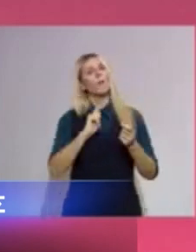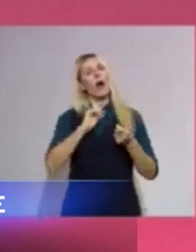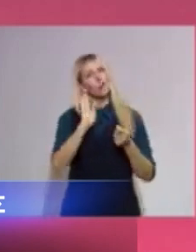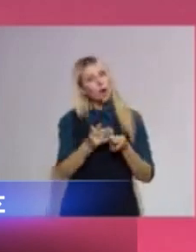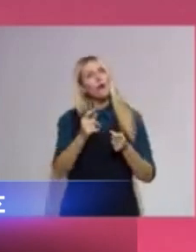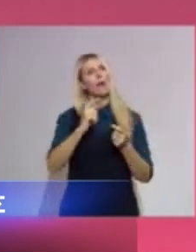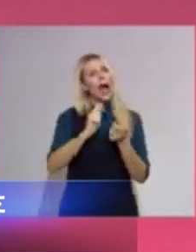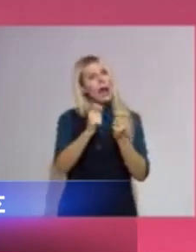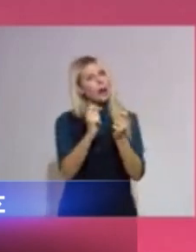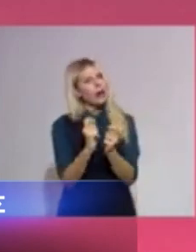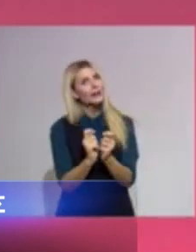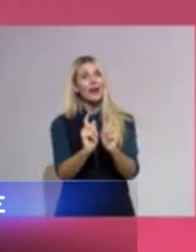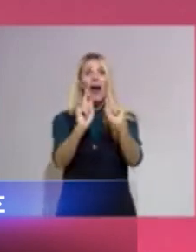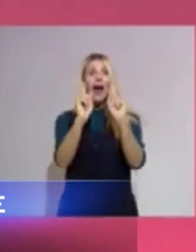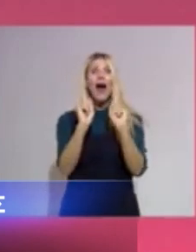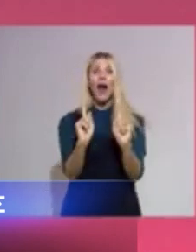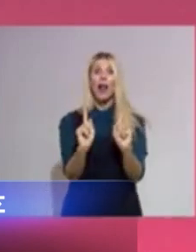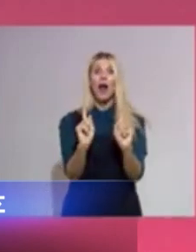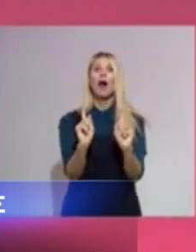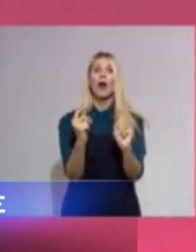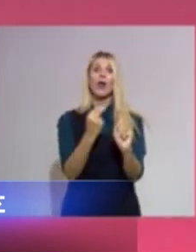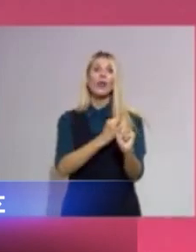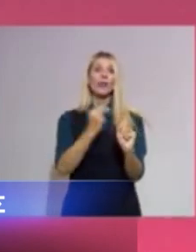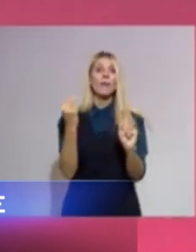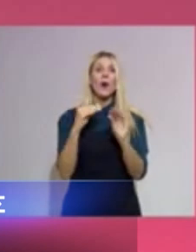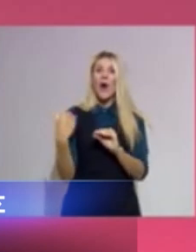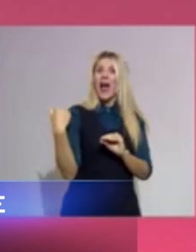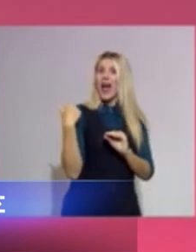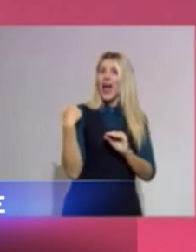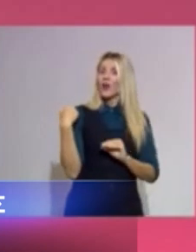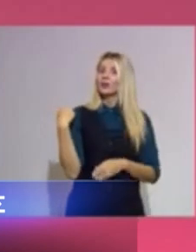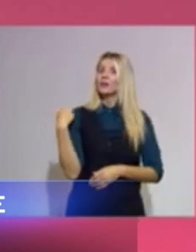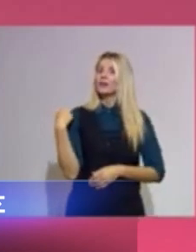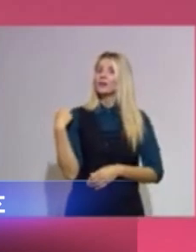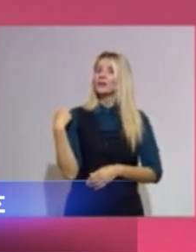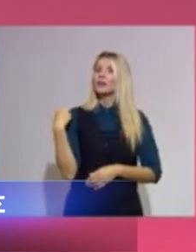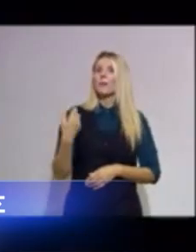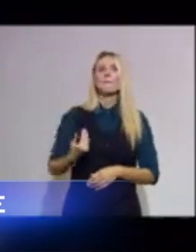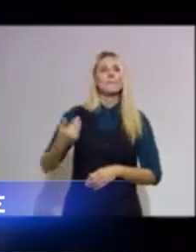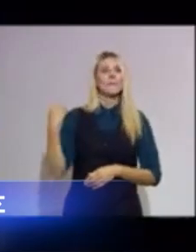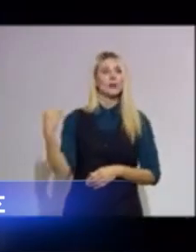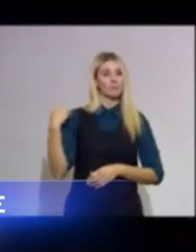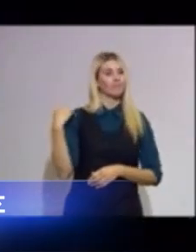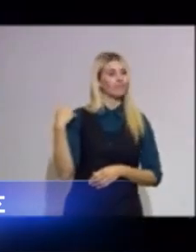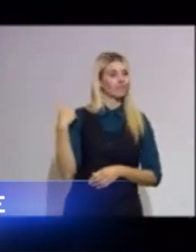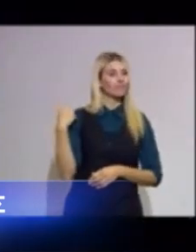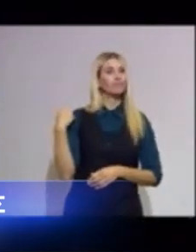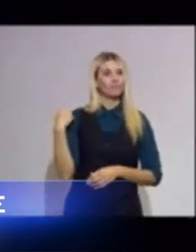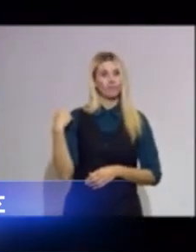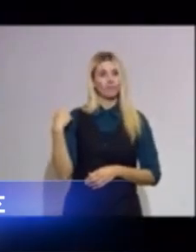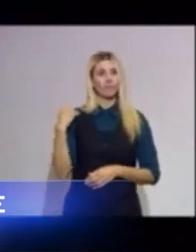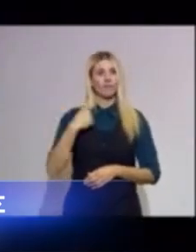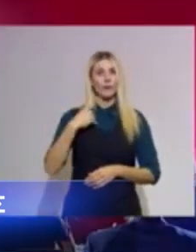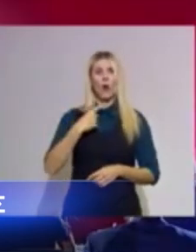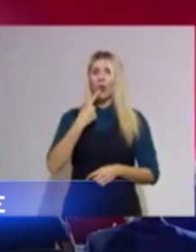και σε ό,τι αφορά την ερώτησή σας την αρχική, εγώ απλώς θα